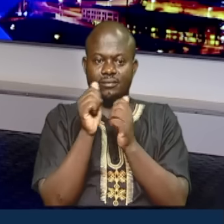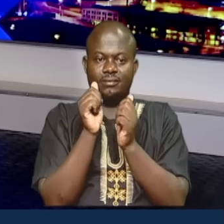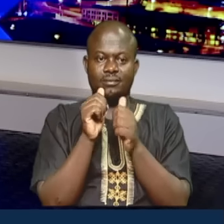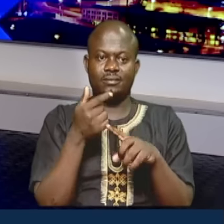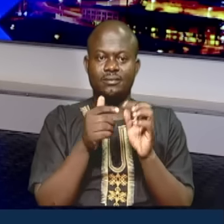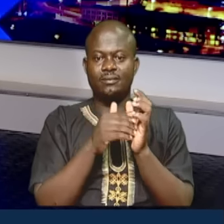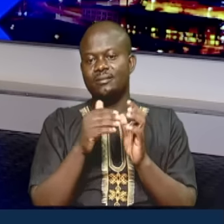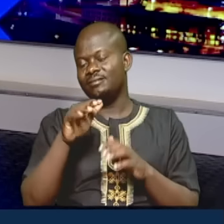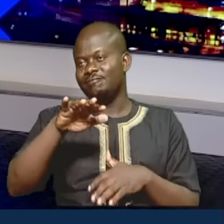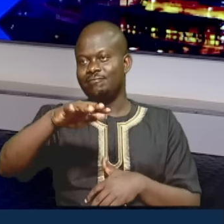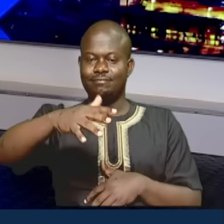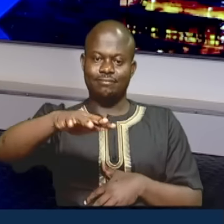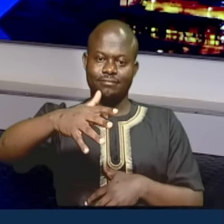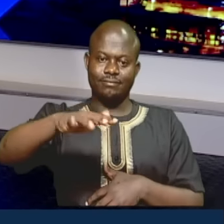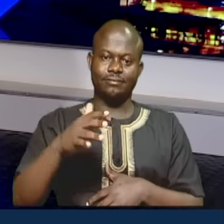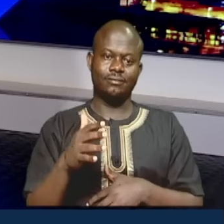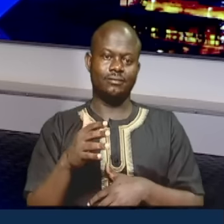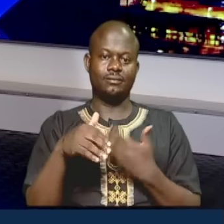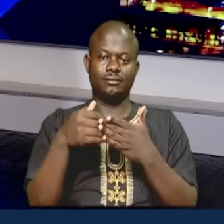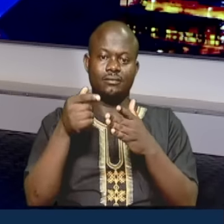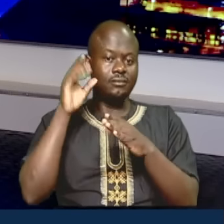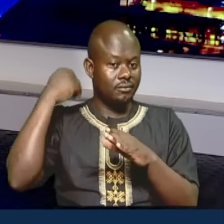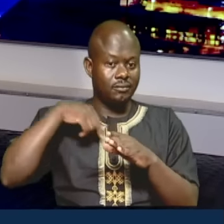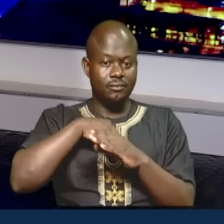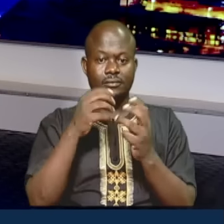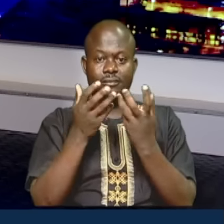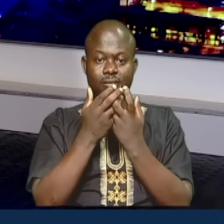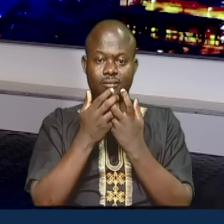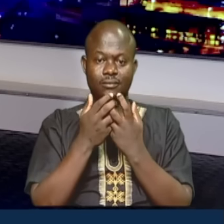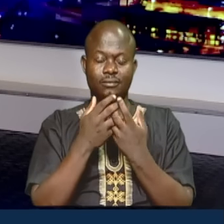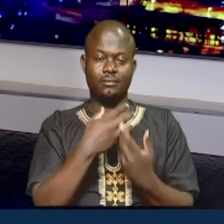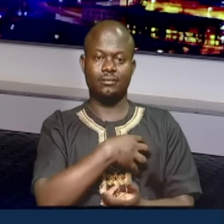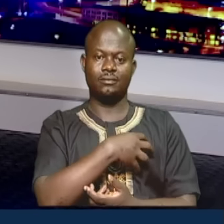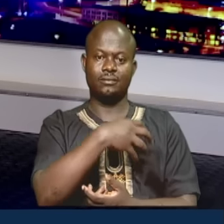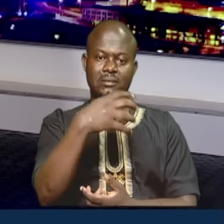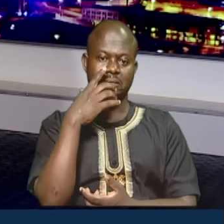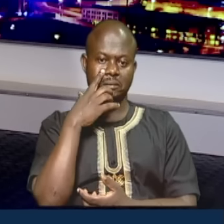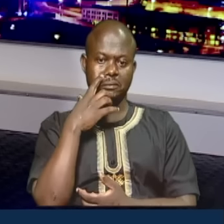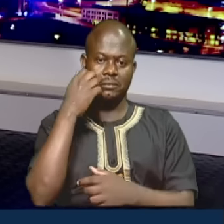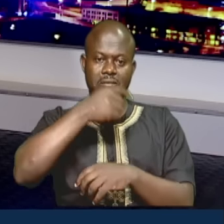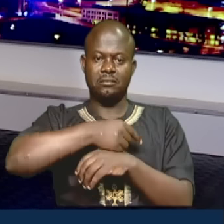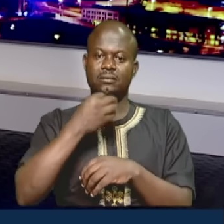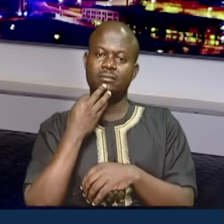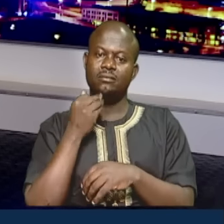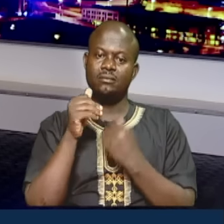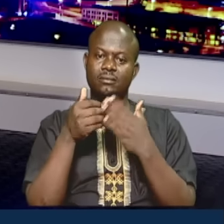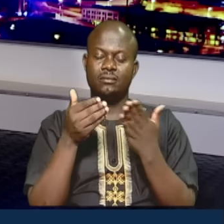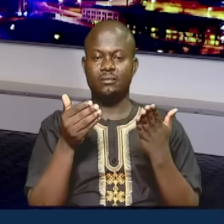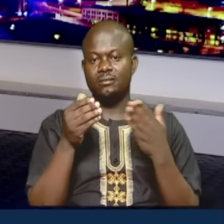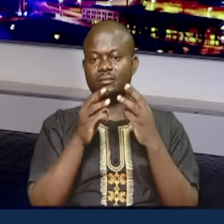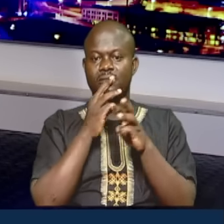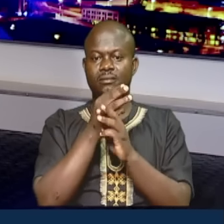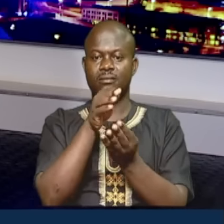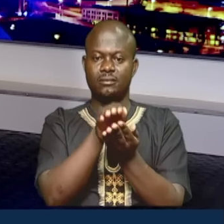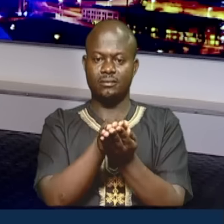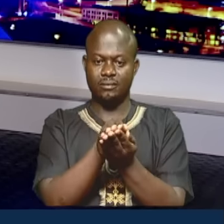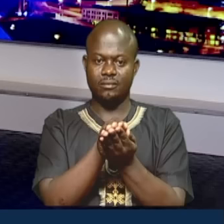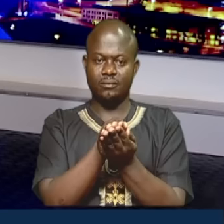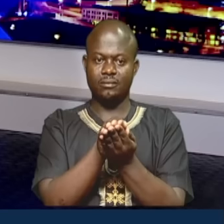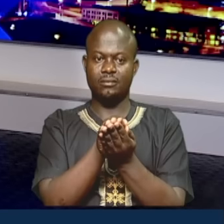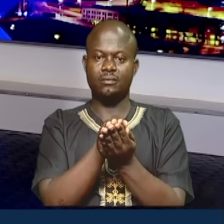hari nakazu yaze yego utuzenera amakuru ajyanye n'ubukungu Placide uyu munsi kwa gatatu banyisi yasohoye raporo